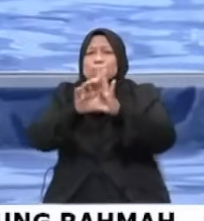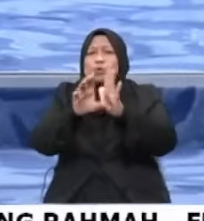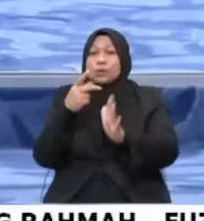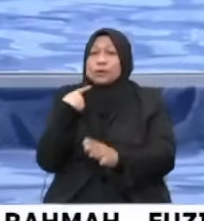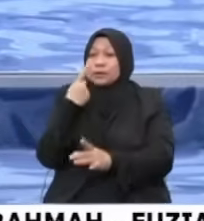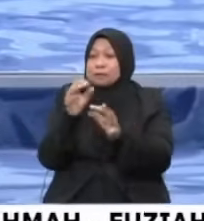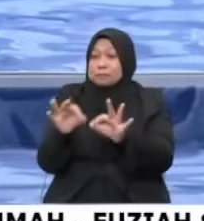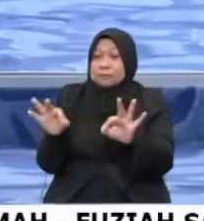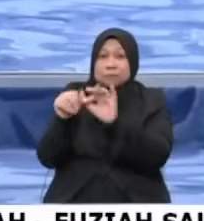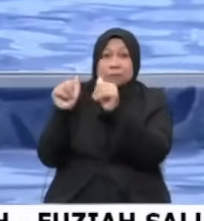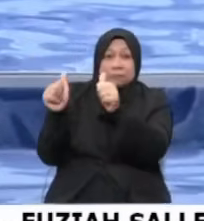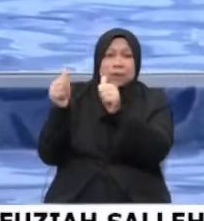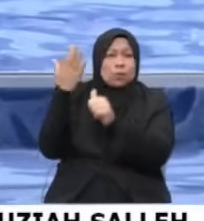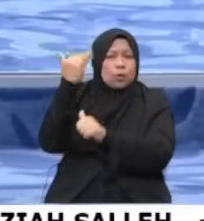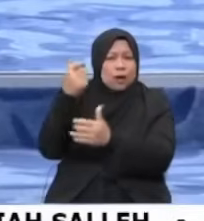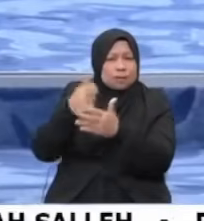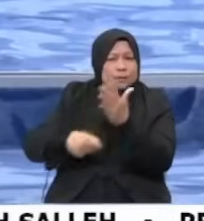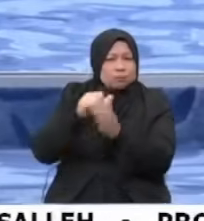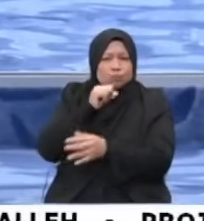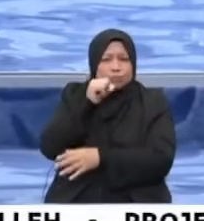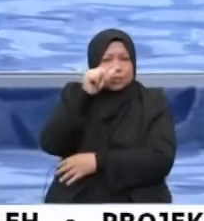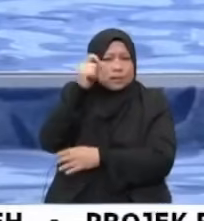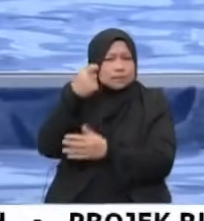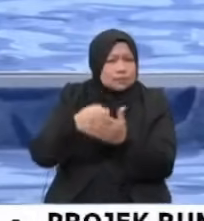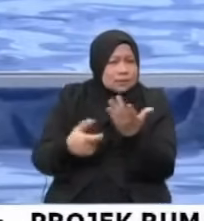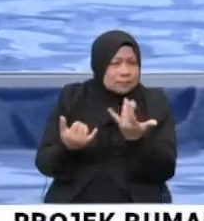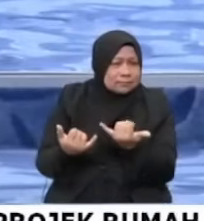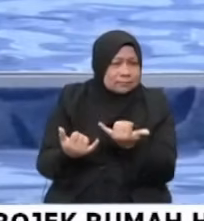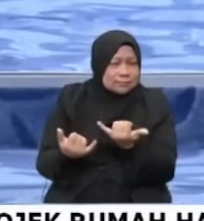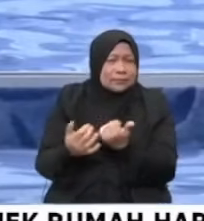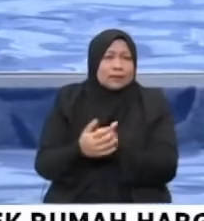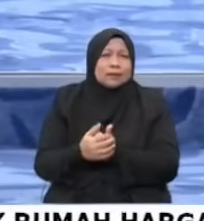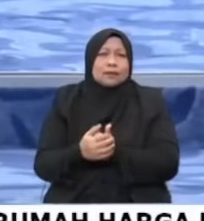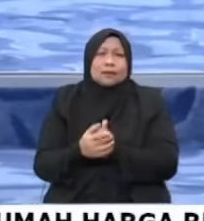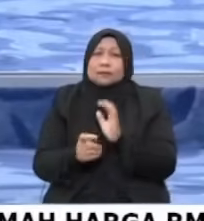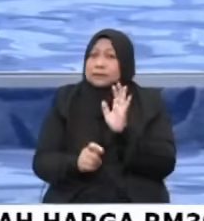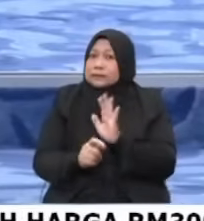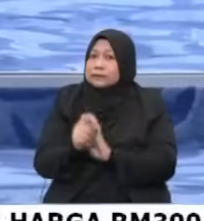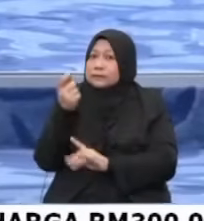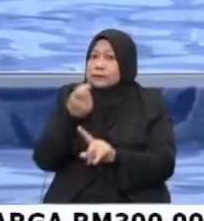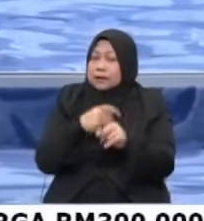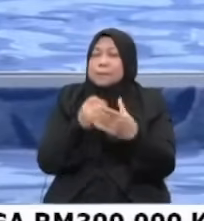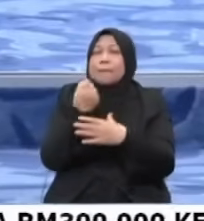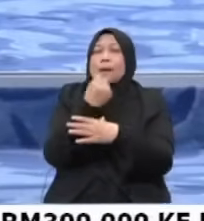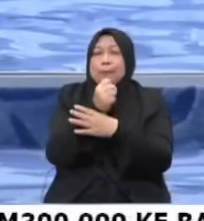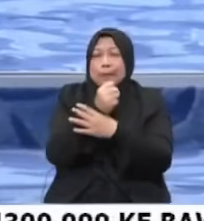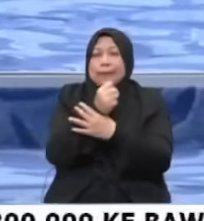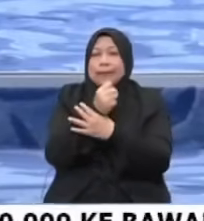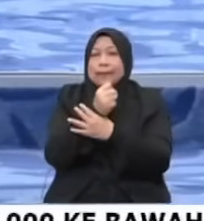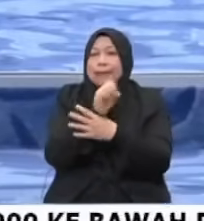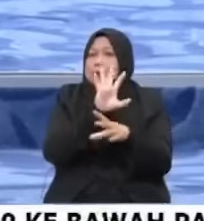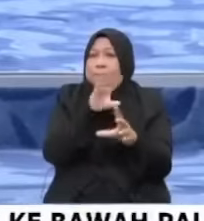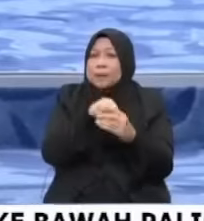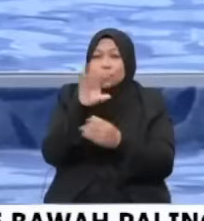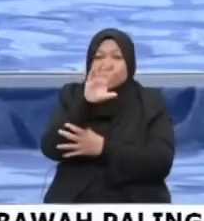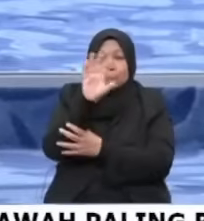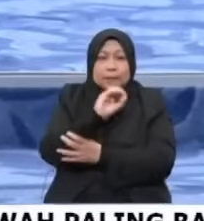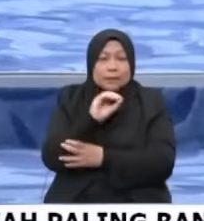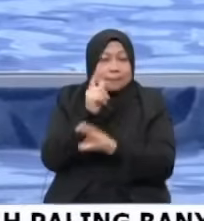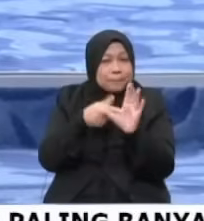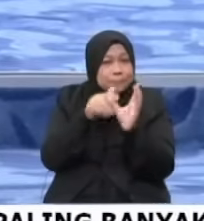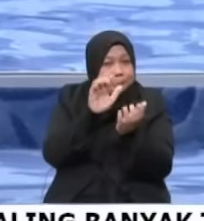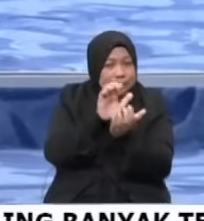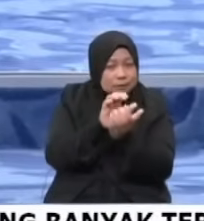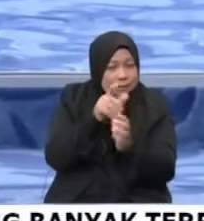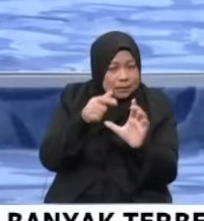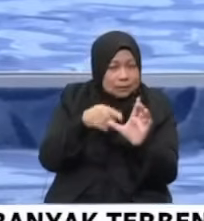keutamaan kerana hasil bukan Cukai Kalau yang tinggi sekarang ini daripada pendapatan pelaburan ya termasuk dividen Petronas B